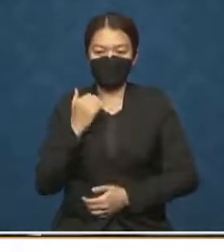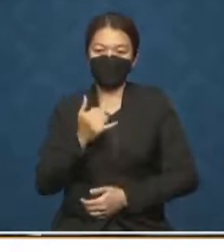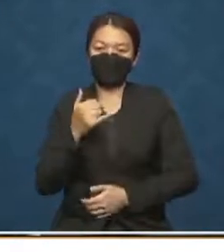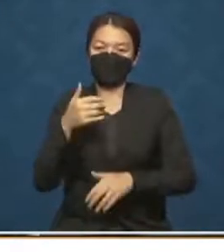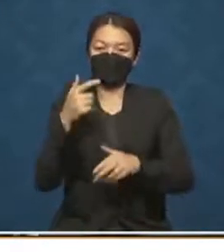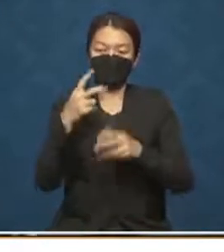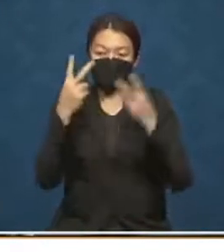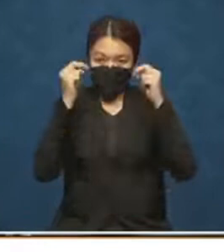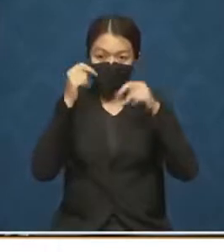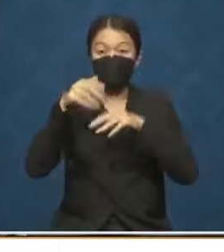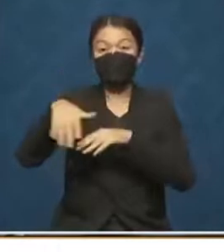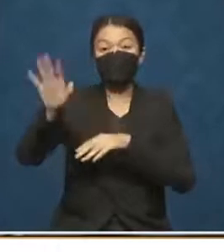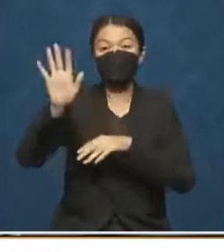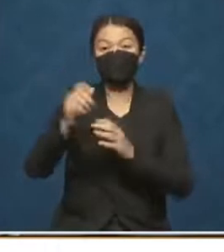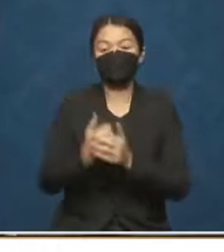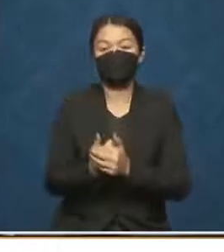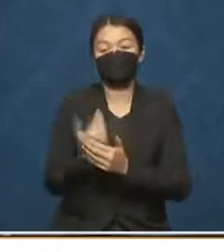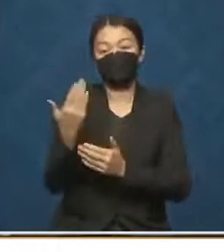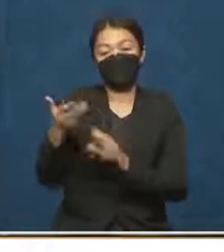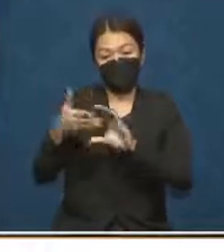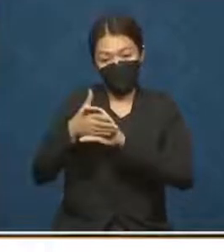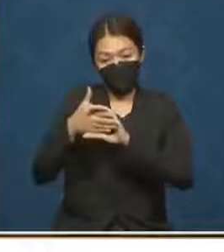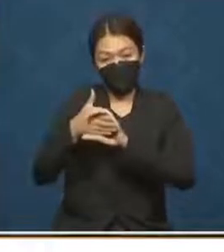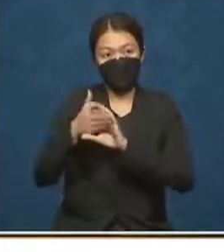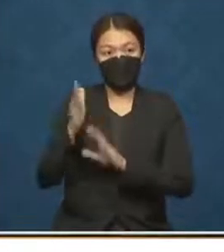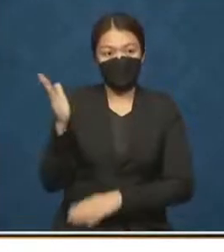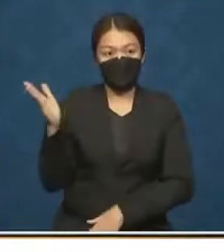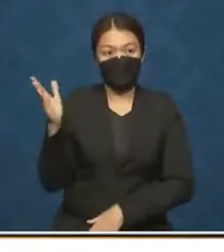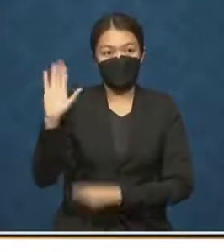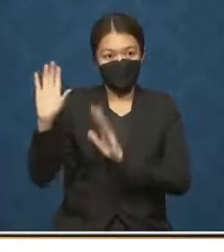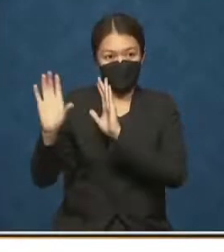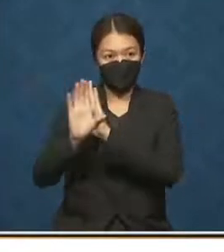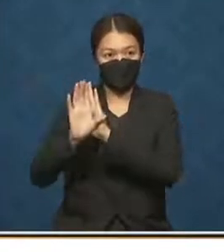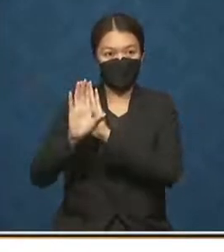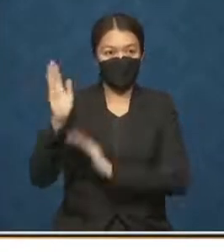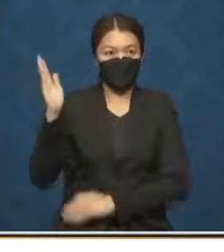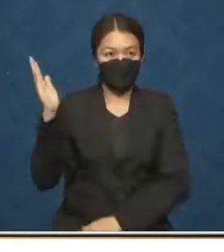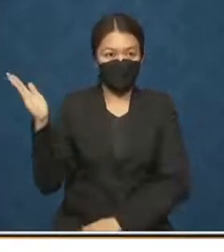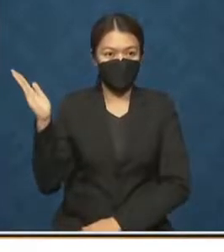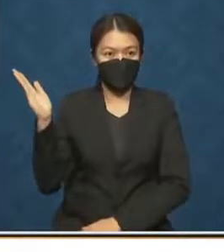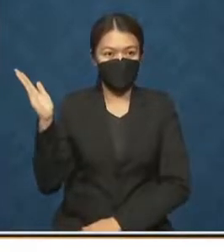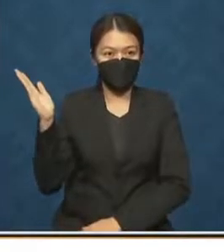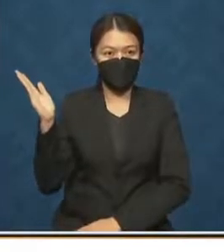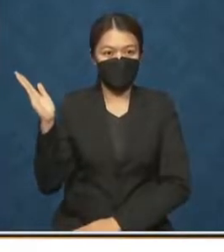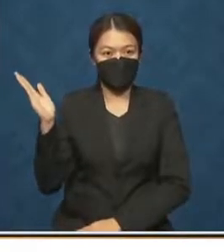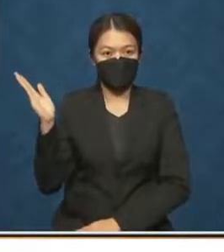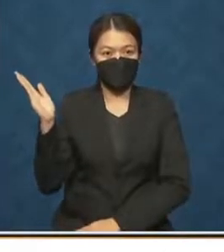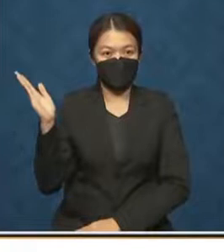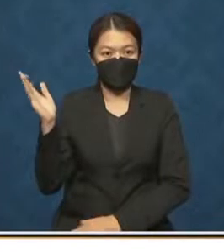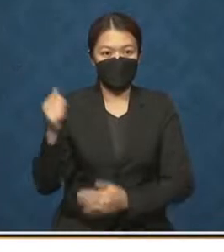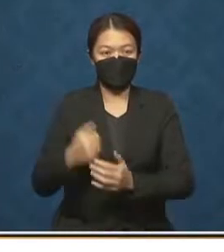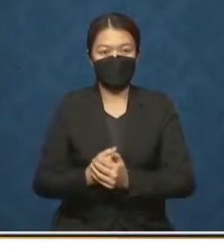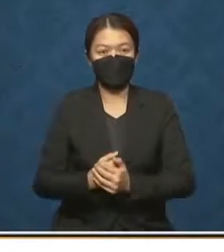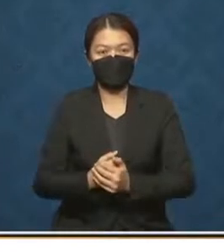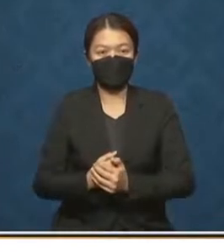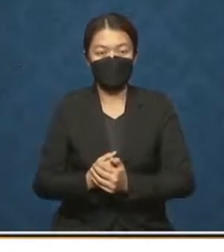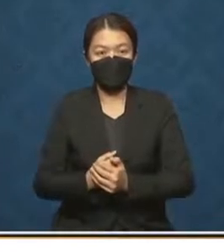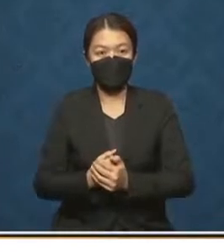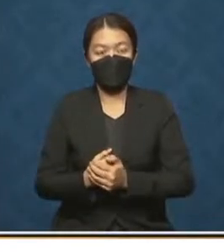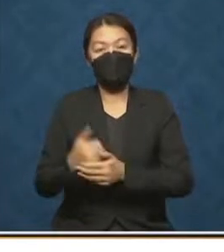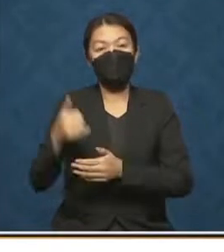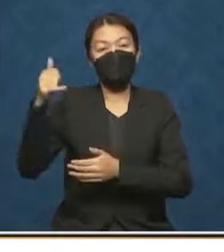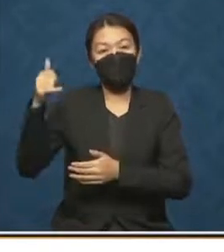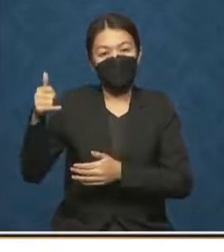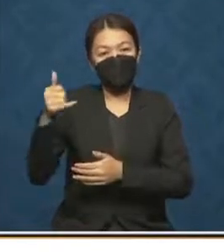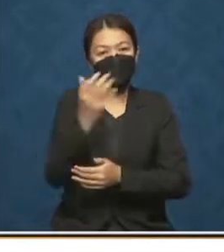ไปผมก็เลยไปขอฝ่ายโสด ใหช่วยส่งรูปในยกไม่หน่อยเพื่อย่น้อยไม่มีแบิญญาณแกก